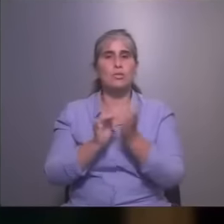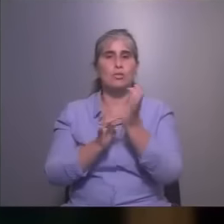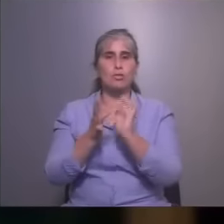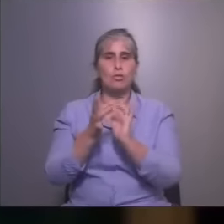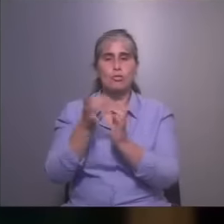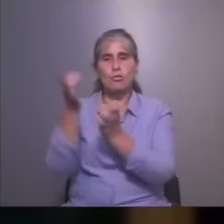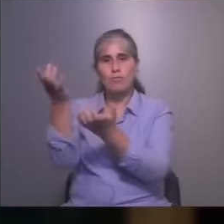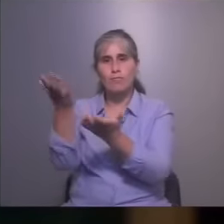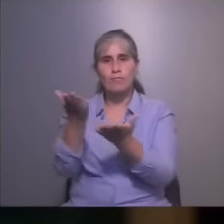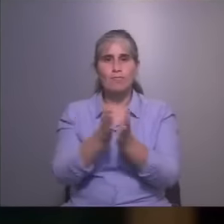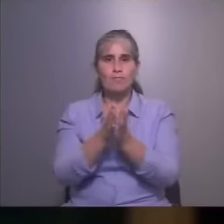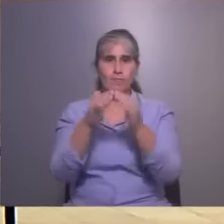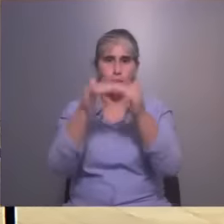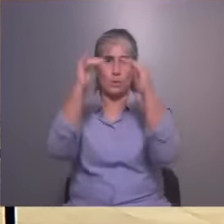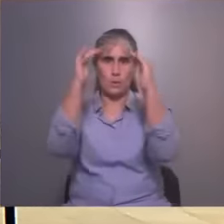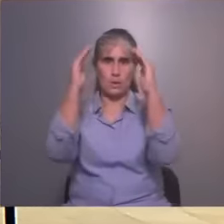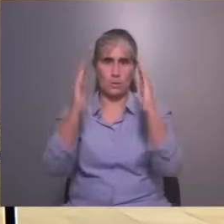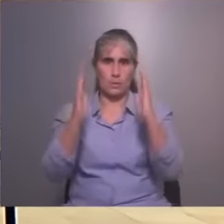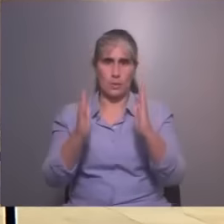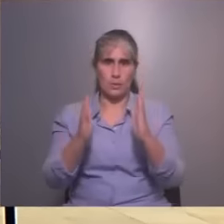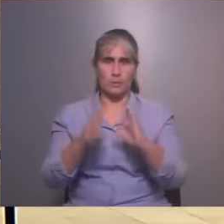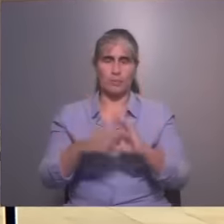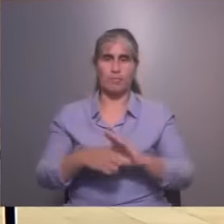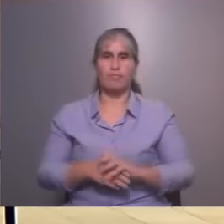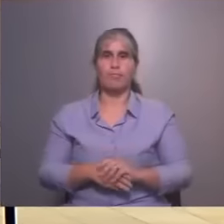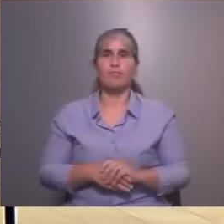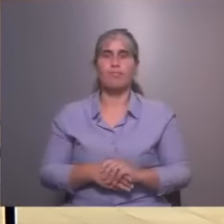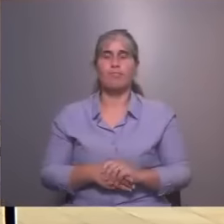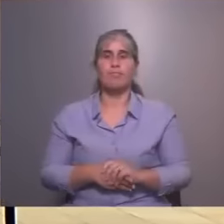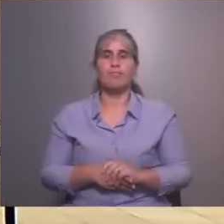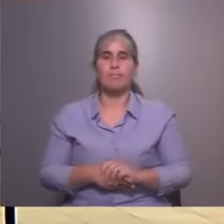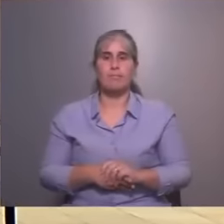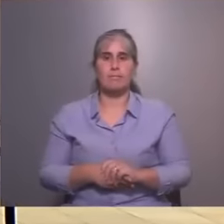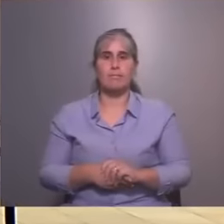Quarto mistério, meditemos a apresentação do menino Jesus no templo.